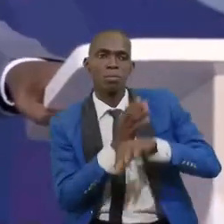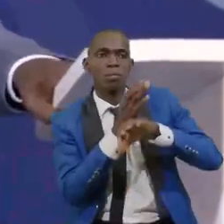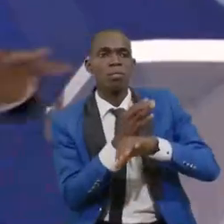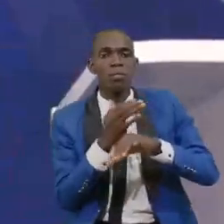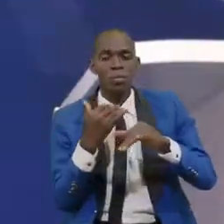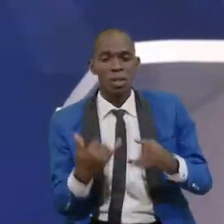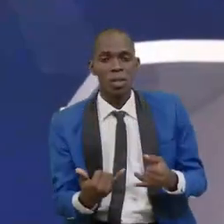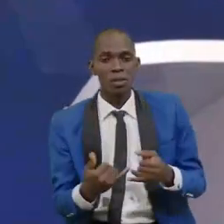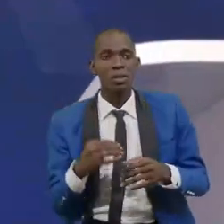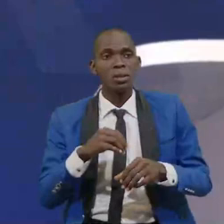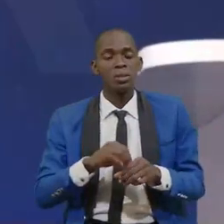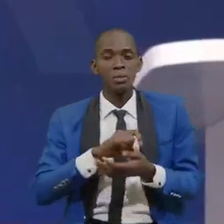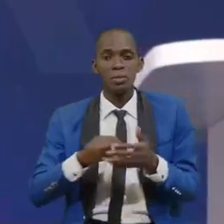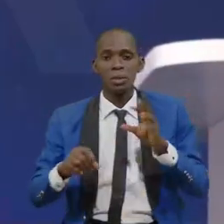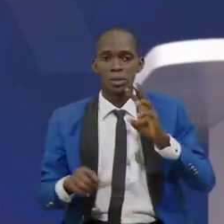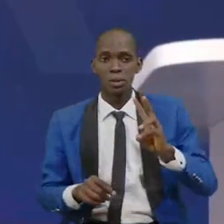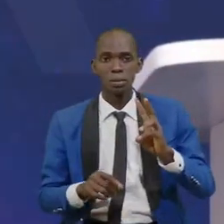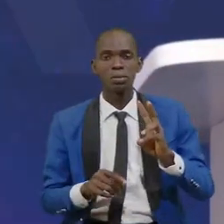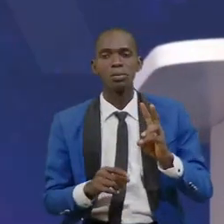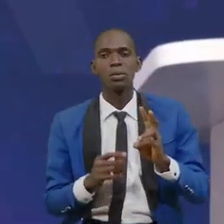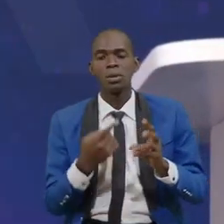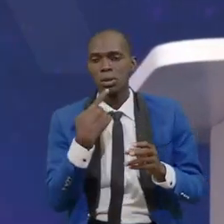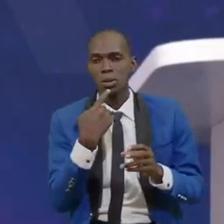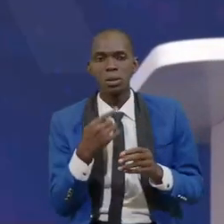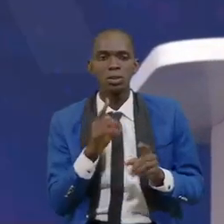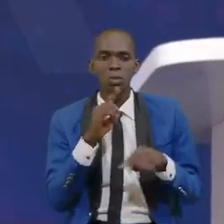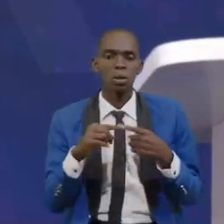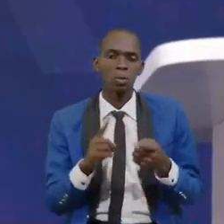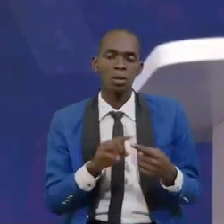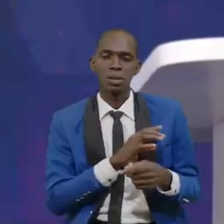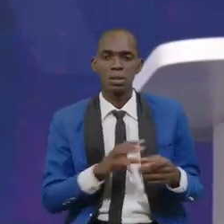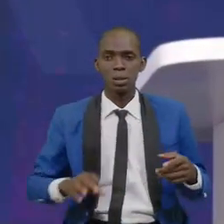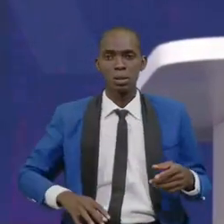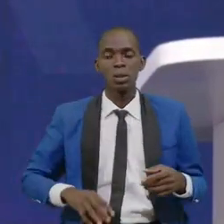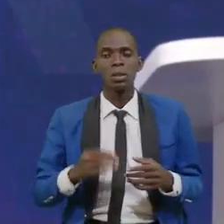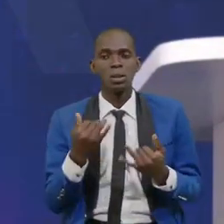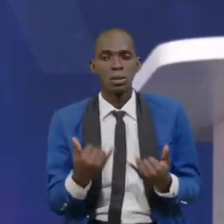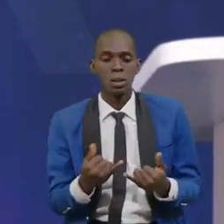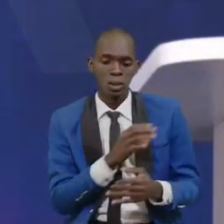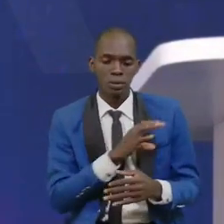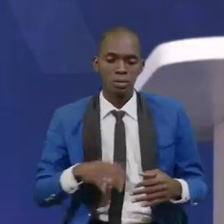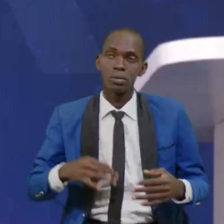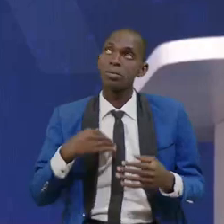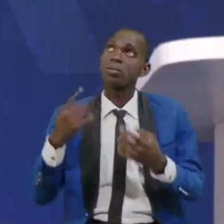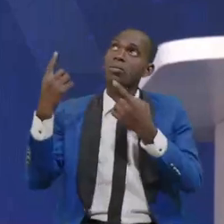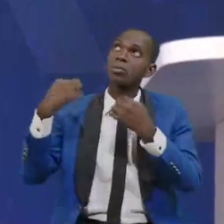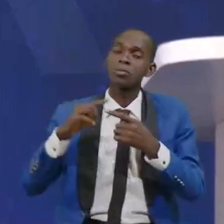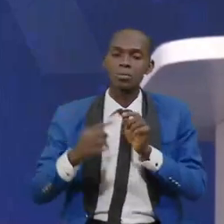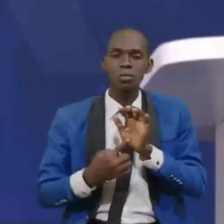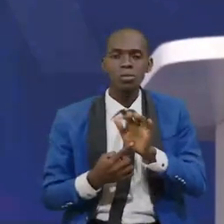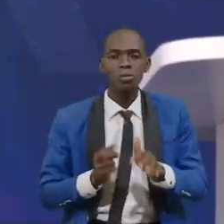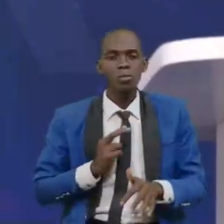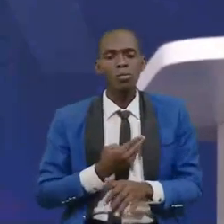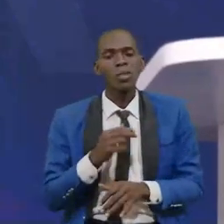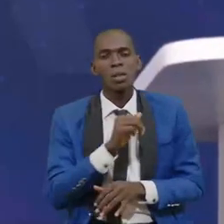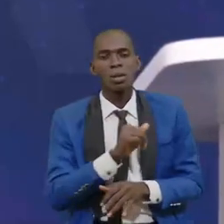Nous avons déjà parlé de Moïse. Christ est venu nous montrer qu'il a eu un modèle du ciel.